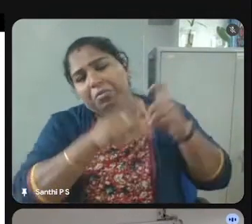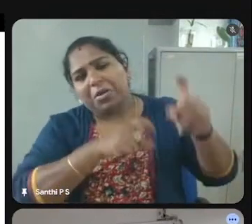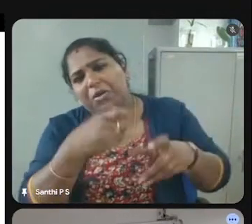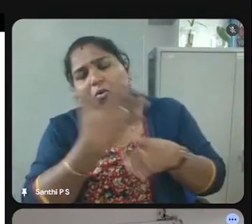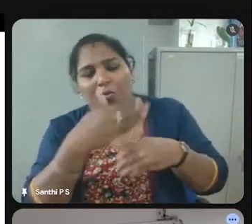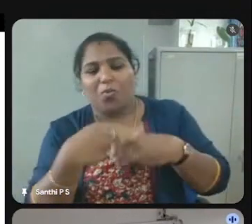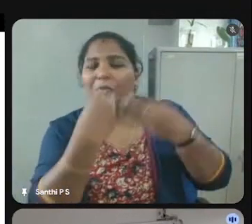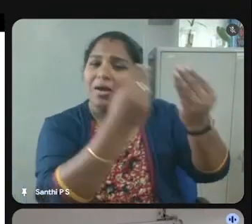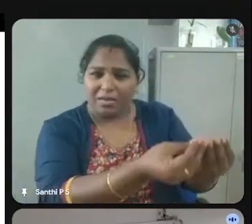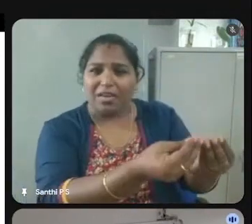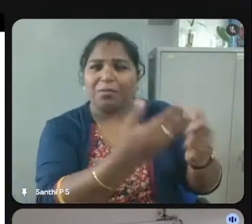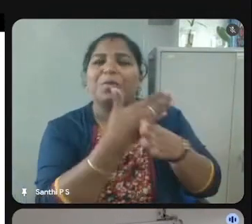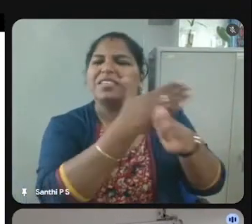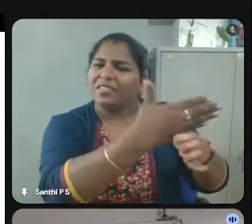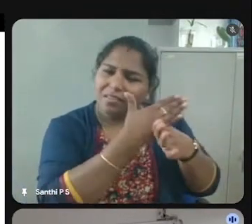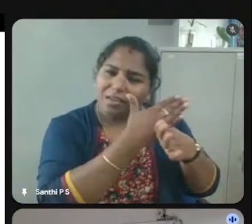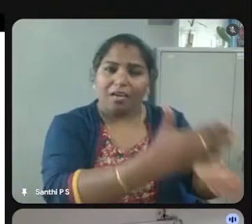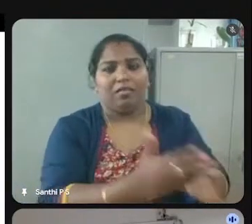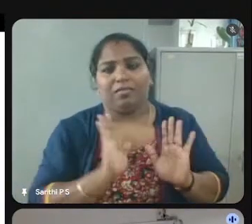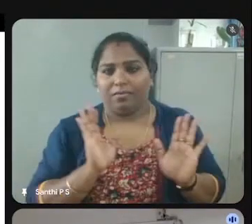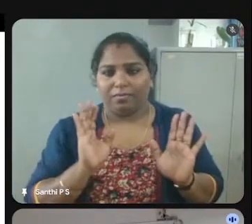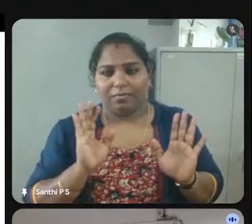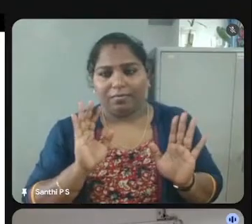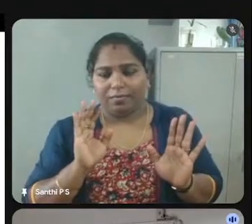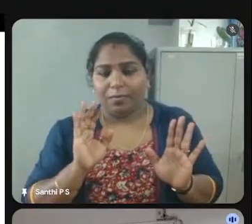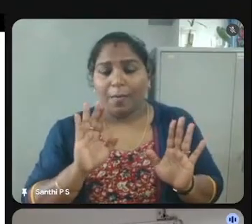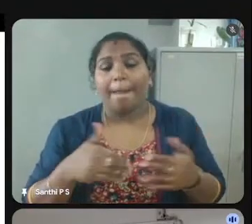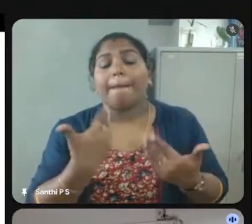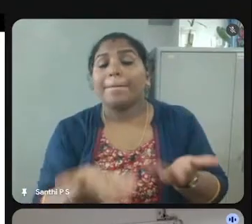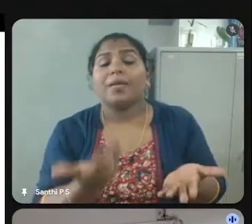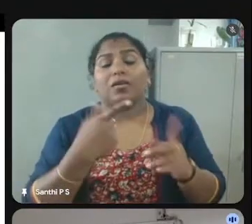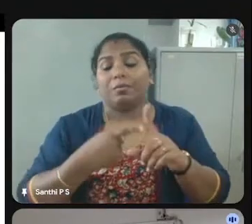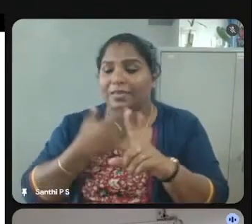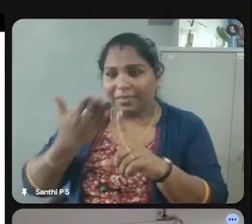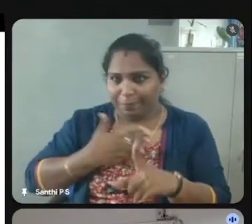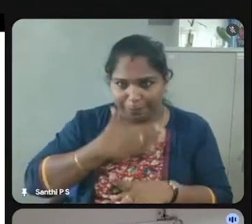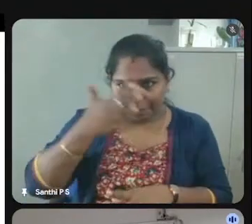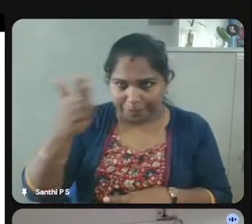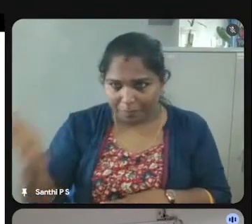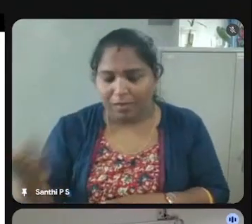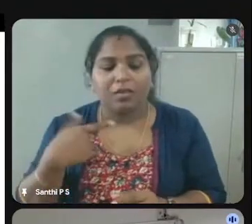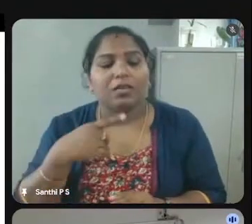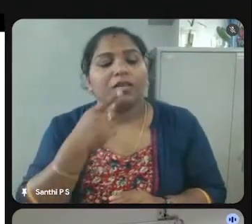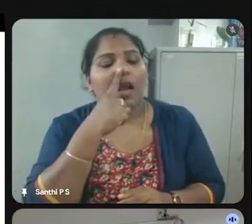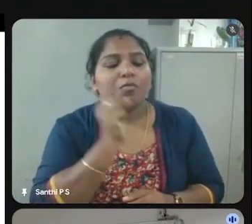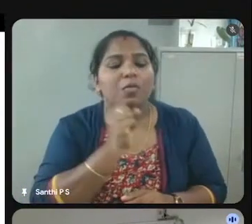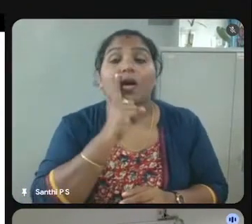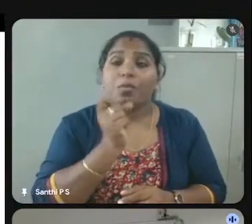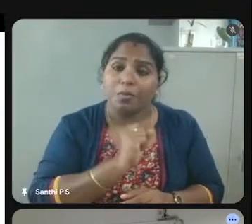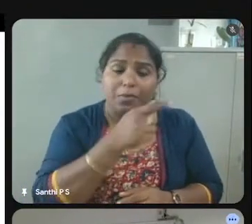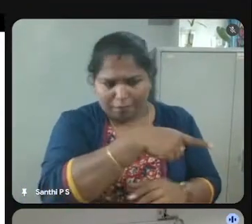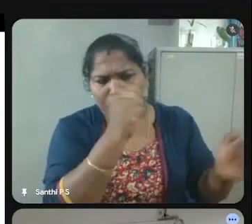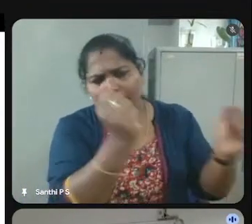നമുക്ക് പറയാം. അല്ലെങ്കിൽ കുട്ടിയോട് എങ്ങനെയാണ് ഈ ഒരു പെർട്ടിക്കുലർ തെറപ്പിക്ക് വേണ്ടി നമ്മൾ ചെയ്യുന്നത്, എന്തൊക്കെയാണ്, അത് എങ്ങനെയൊക്കെയാണോ എന്നുള്ളത് അവർക്കും